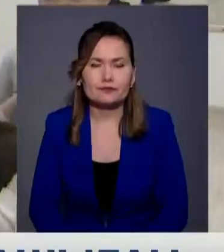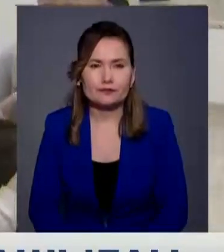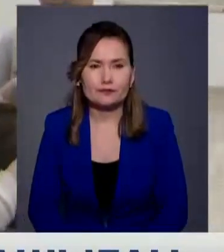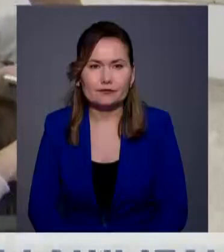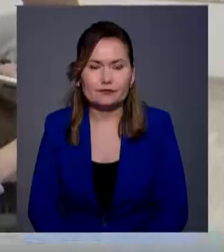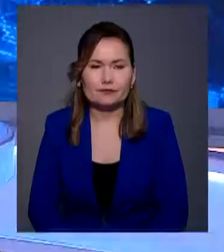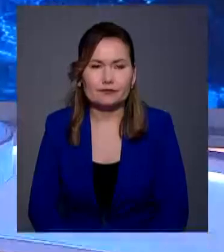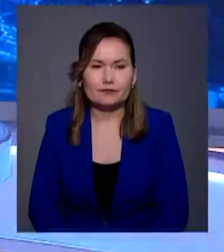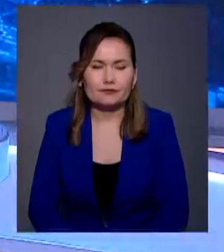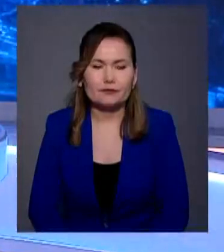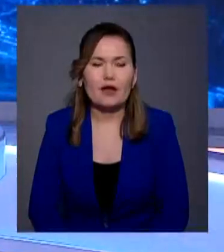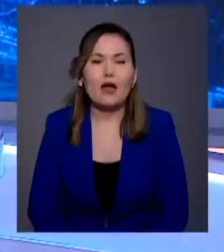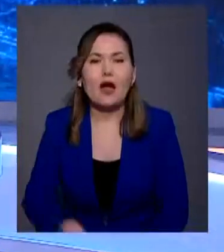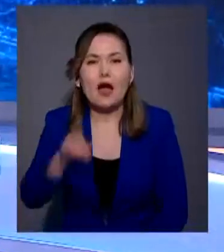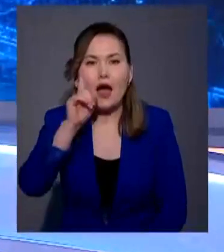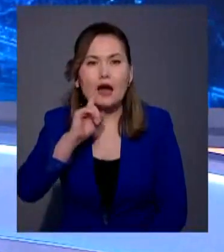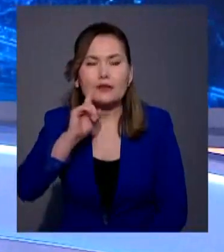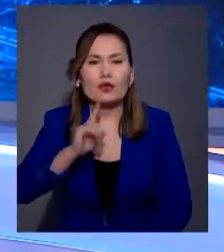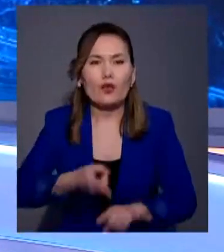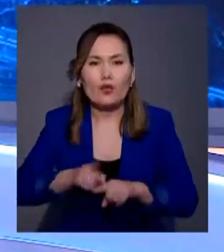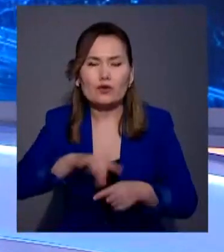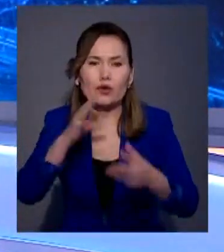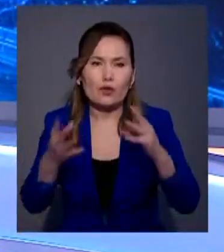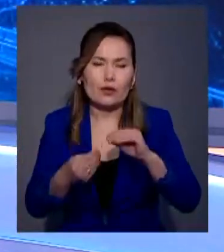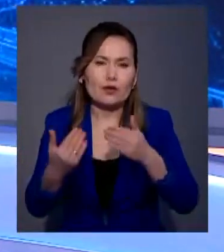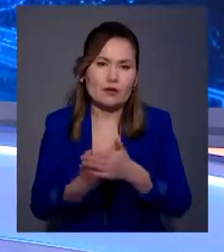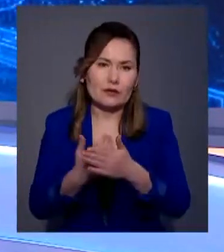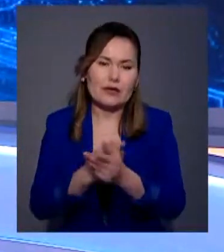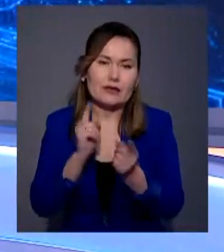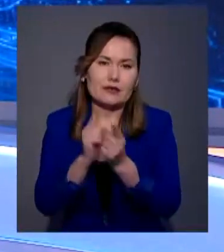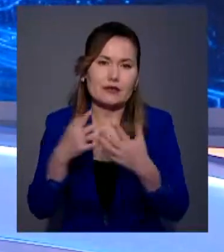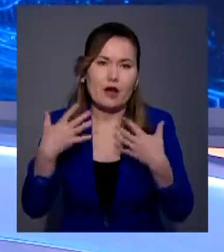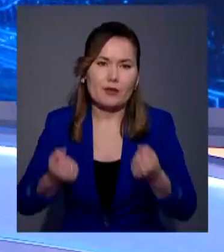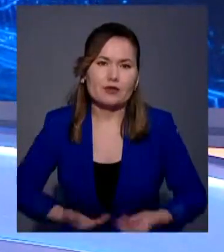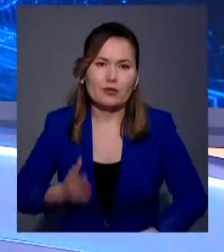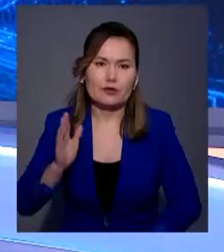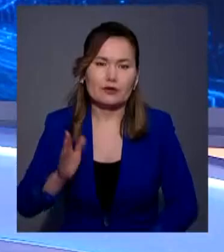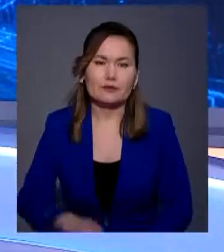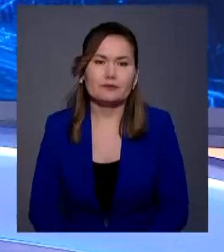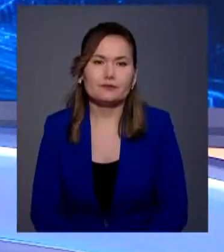Қолда бар ақпараттар легі осымен тәмәм, амандықта қайта жүздескенше.